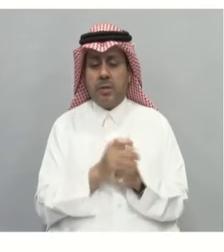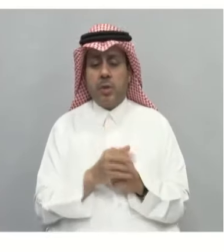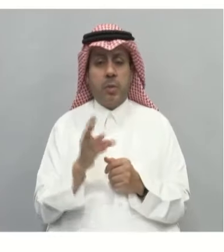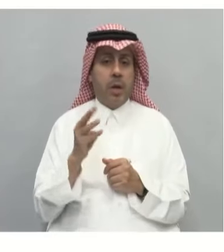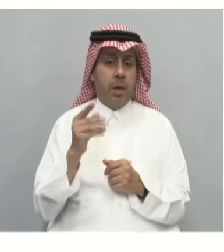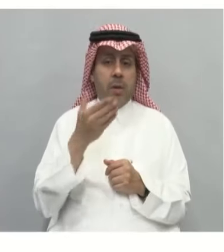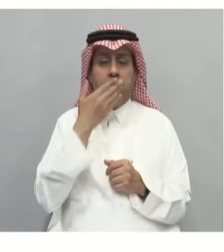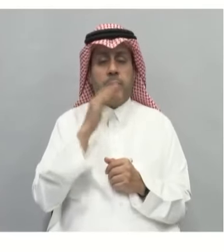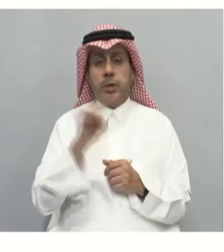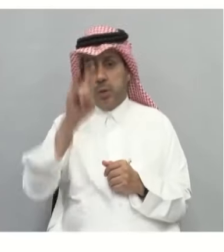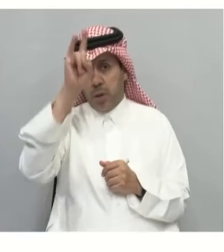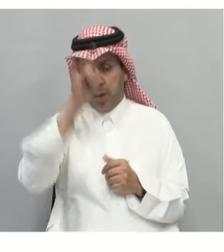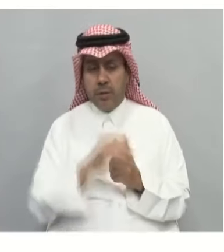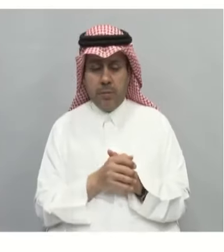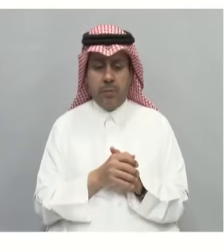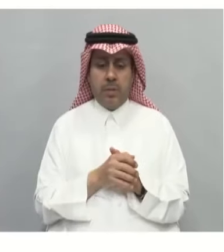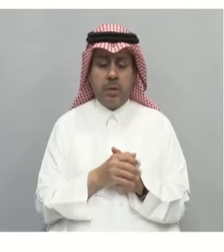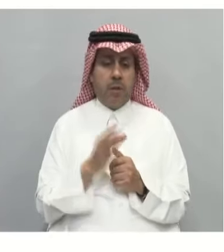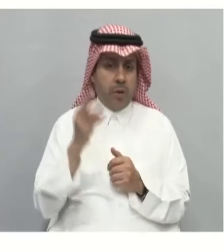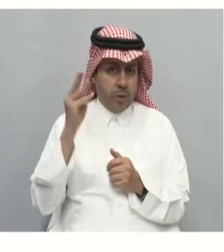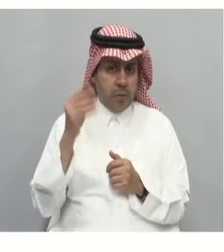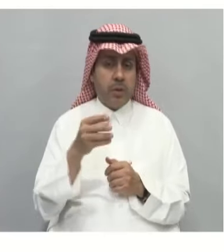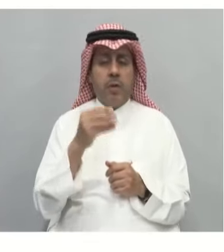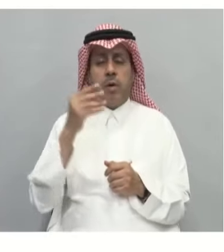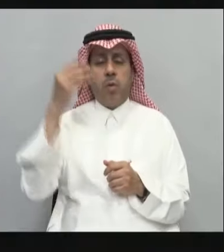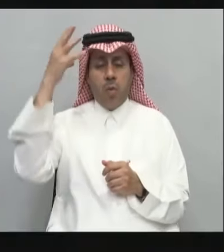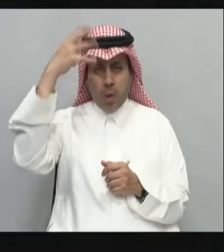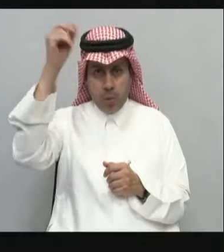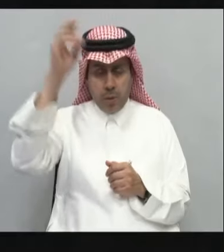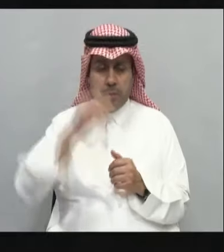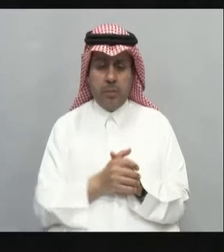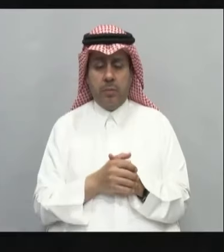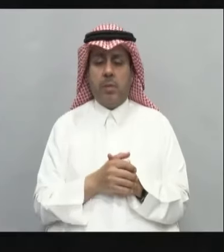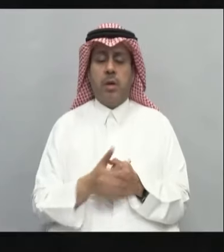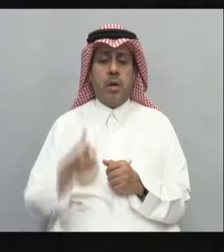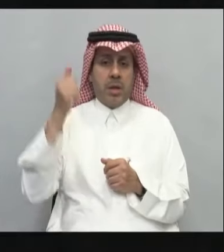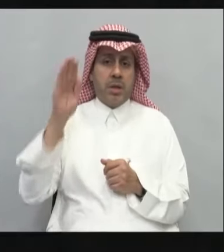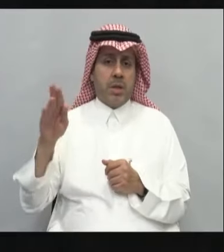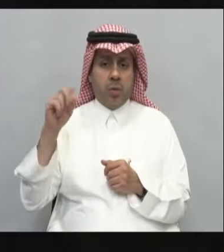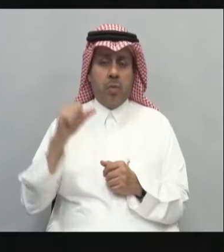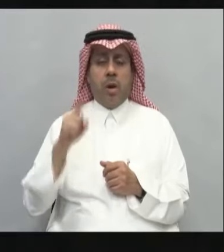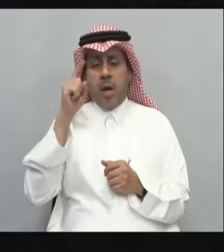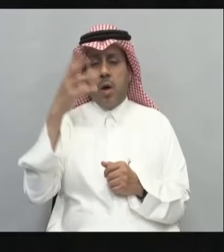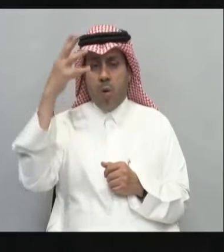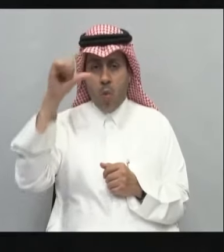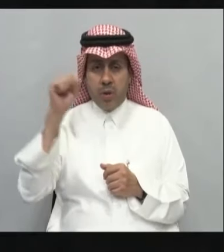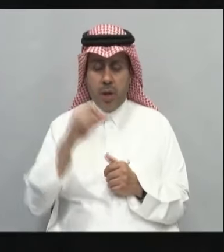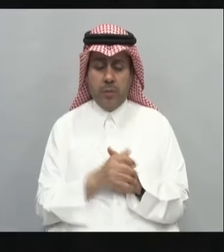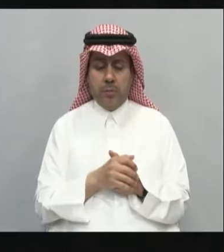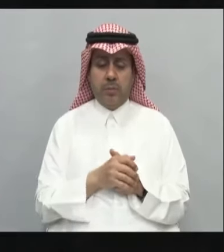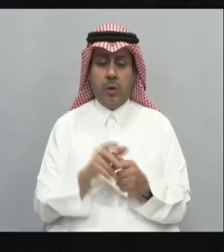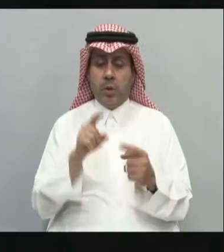وبحمدك اشهد ان لا اله الا انت استغفرك واتوب اليك واستودعكم الله الذي لا تضيع ودائعه